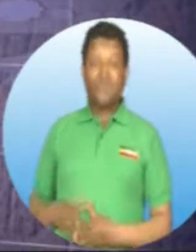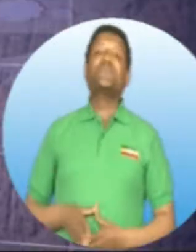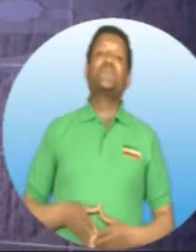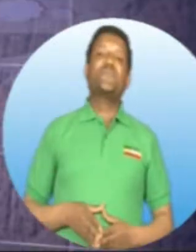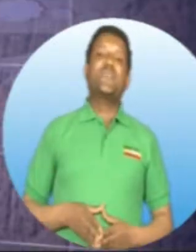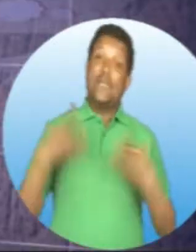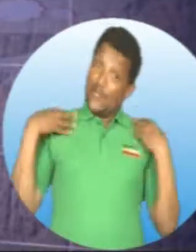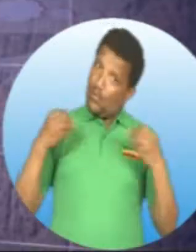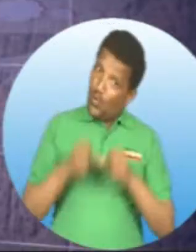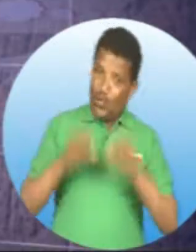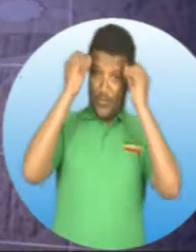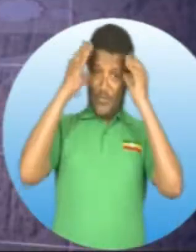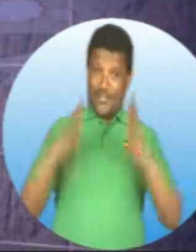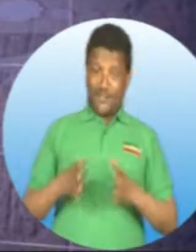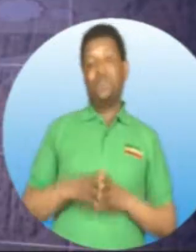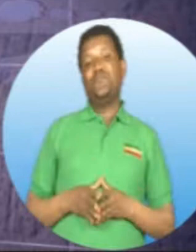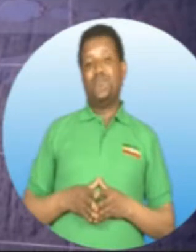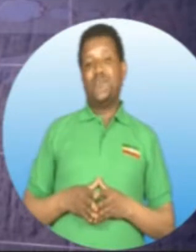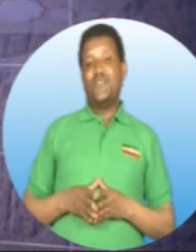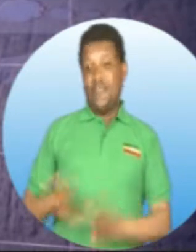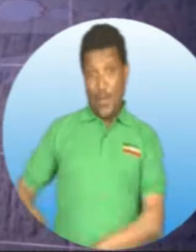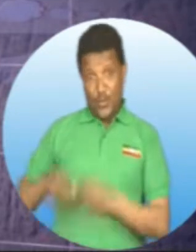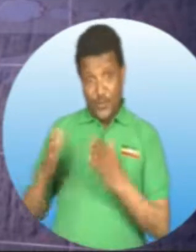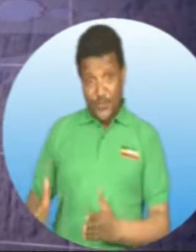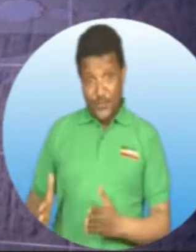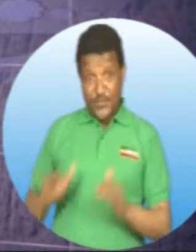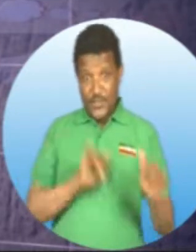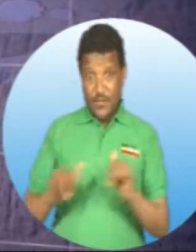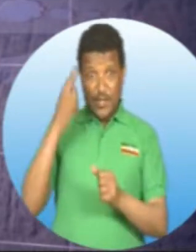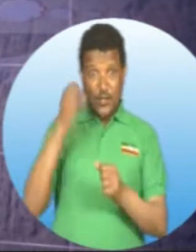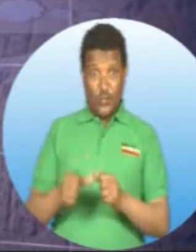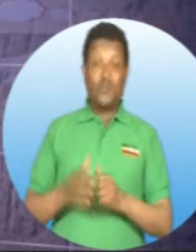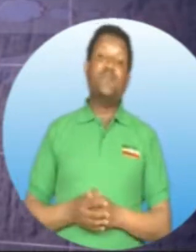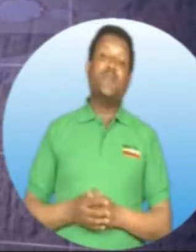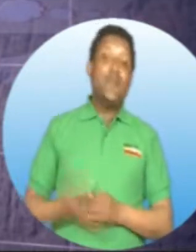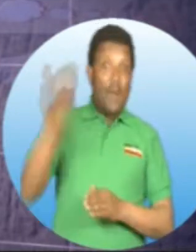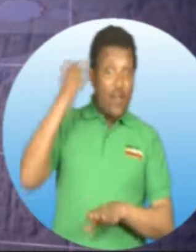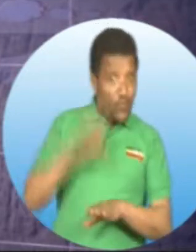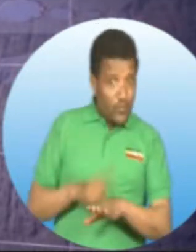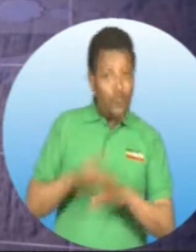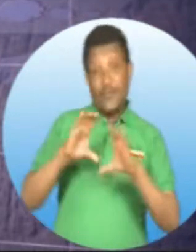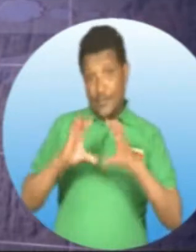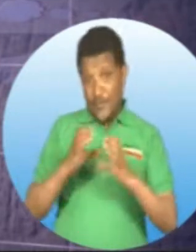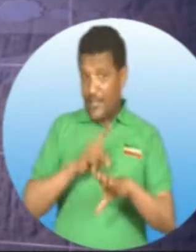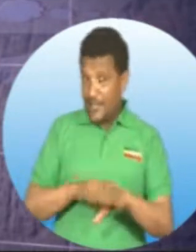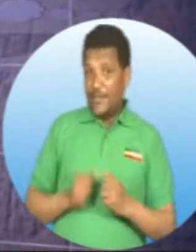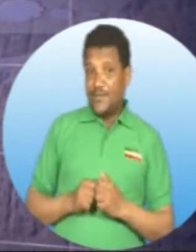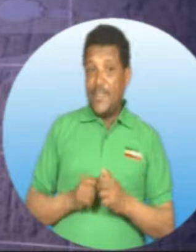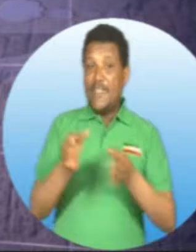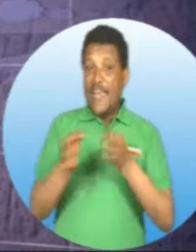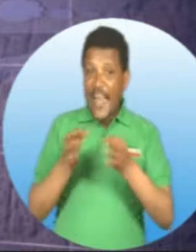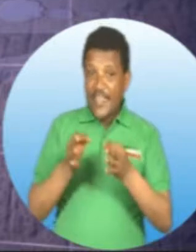እንደምናላችሁ ተማሪዎች እንደምናሉ መምህር ተማሪዎች እንደምታስተውሱት ባለፈው ክፍለ